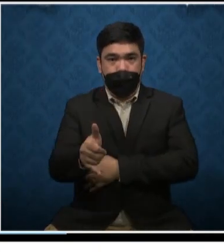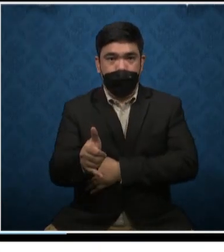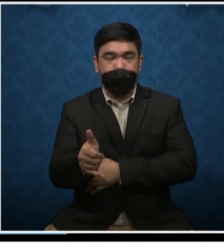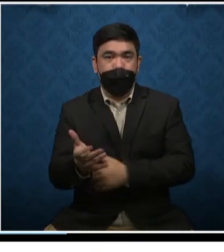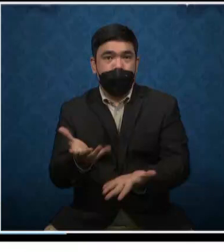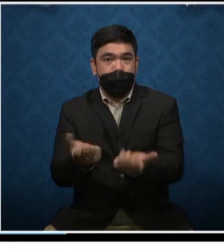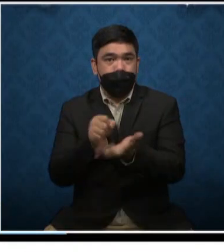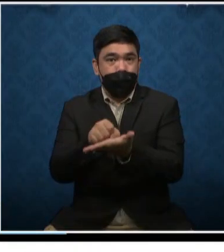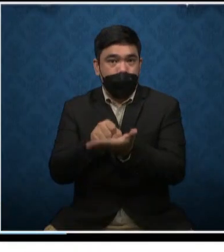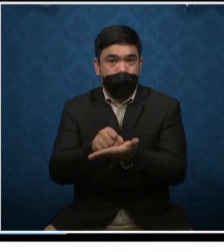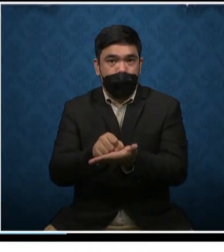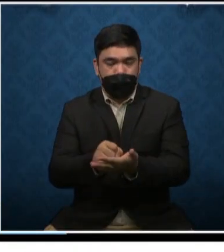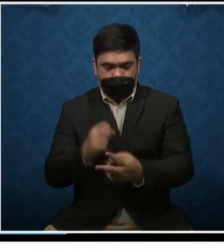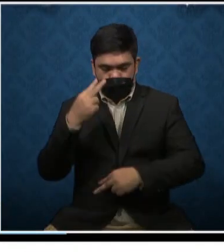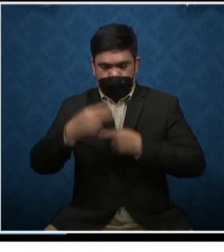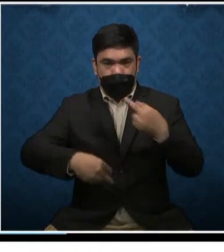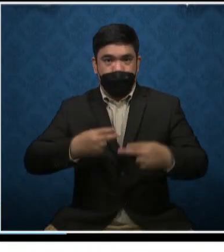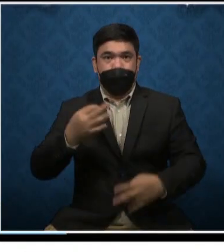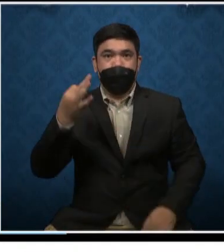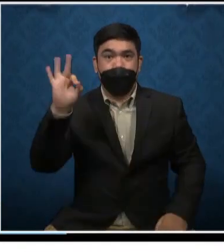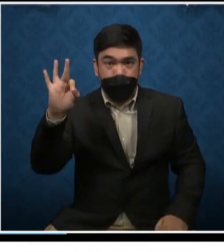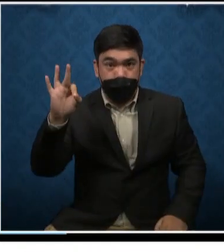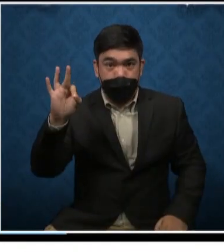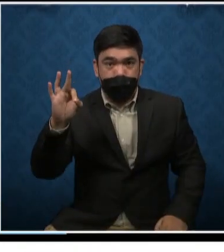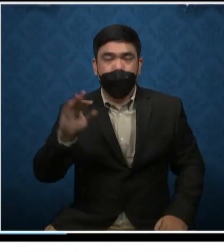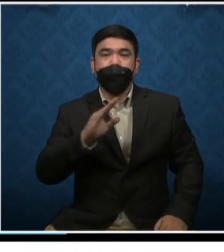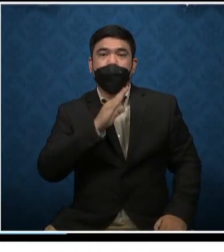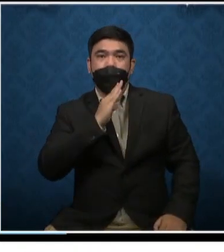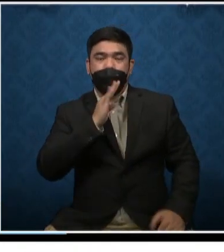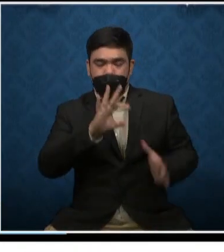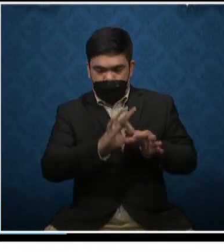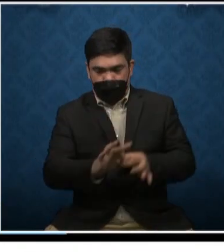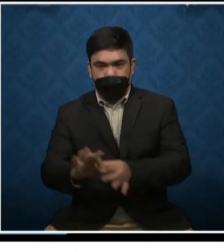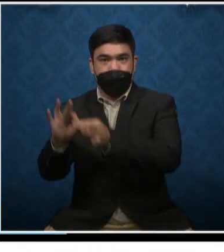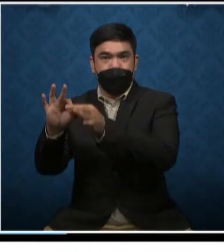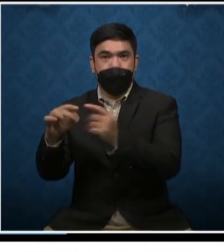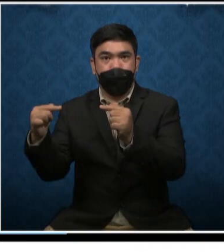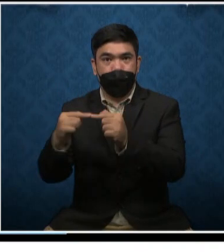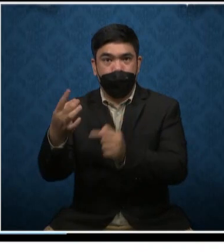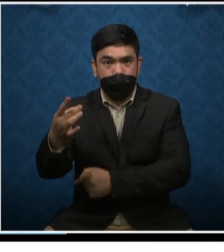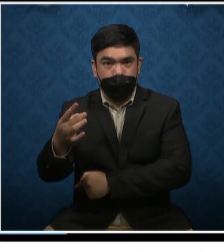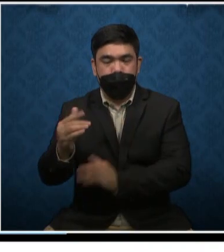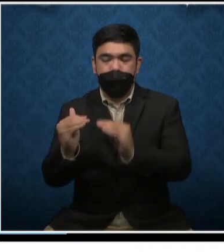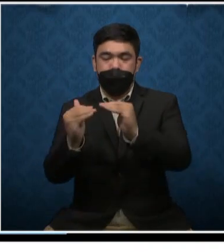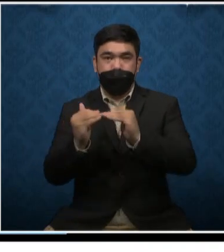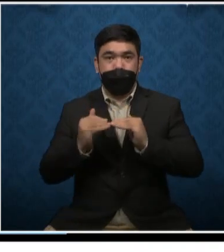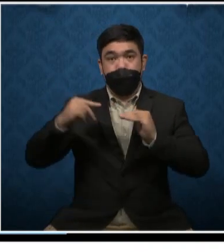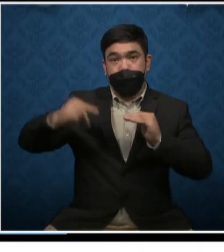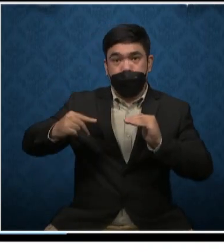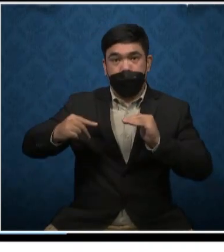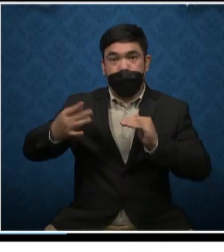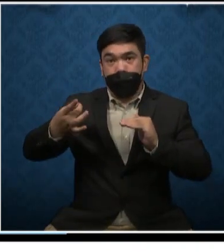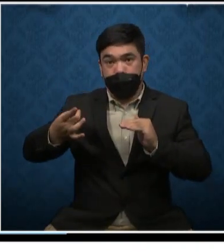มทั้งการเป็นผู้ประกันตนยังมีความเชื่อมโยงให้เกิดสิทธิพิเศษบางประ